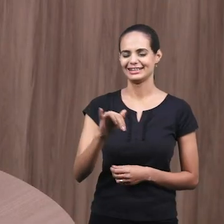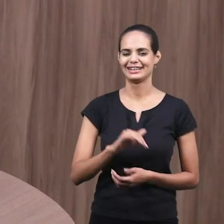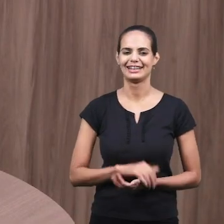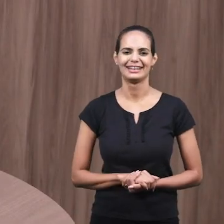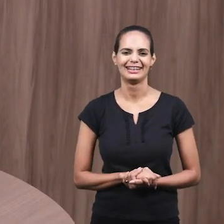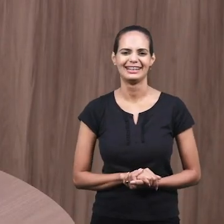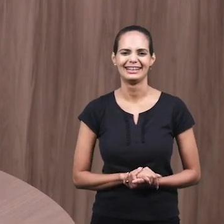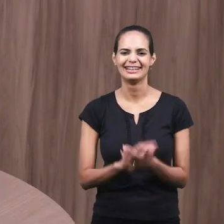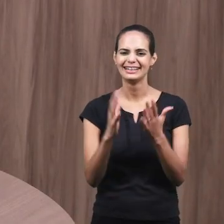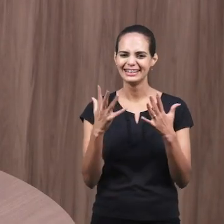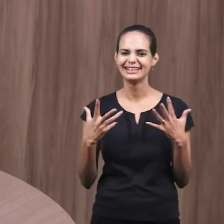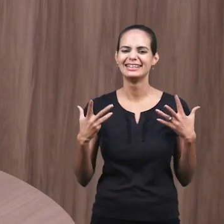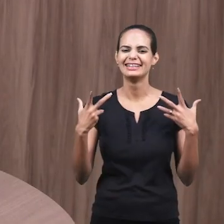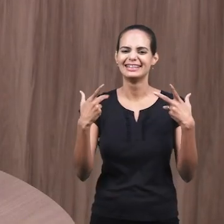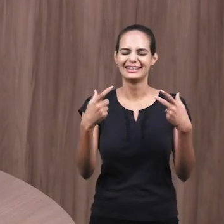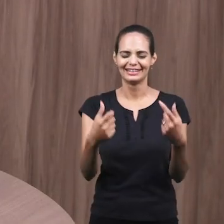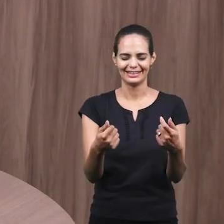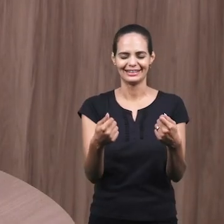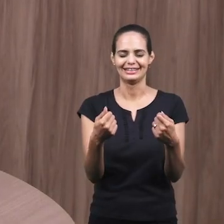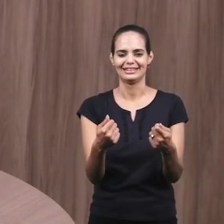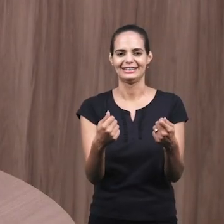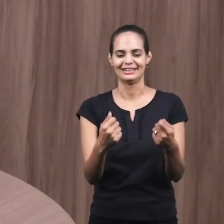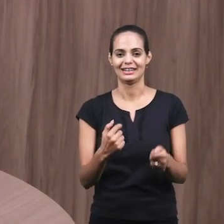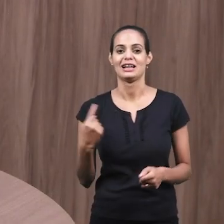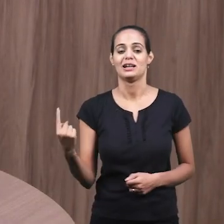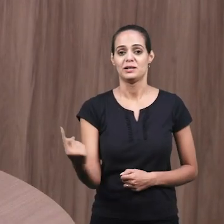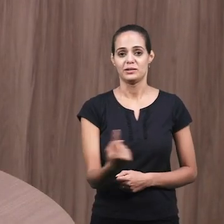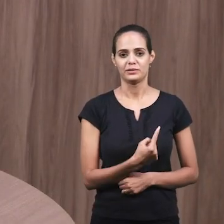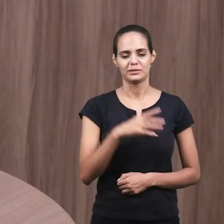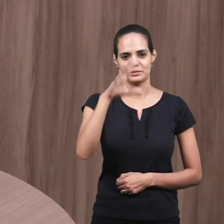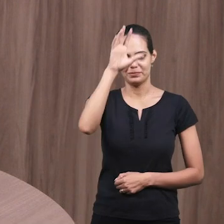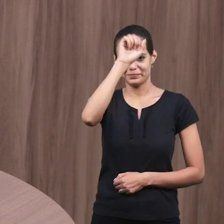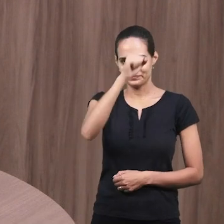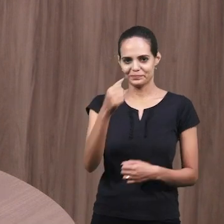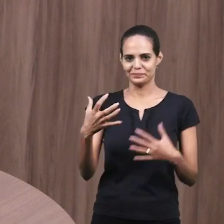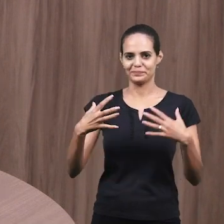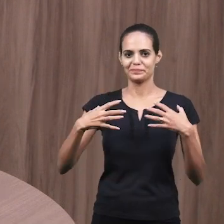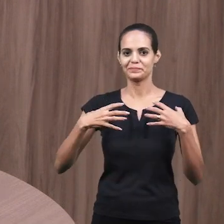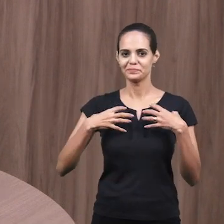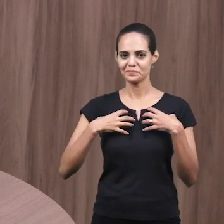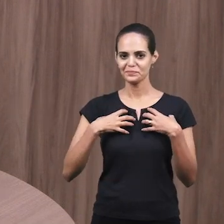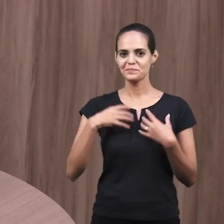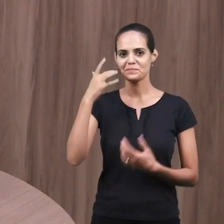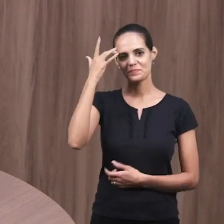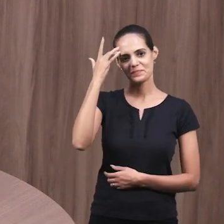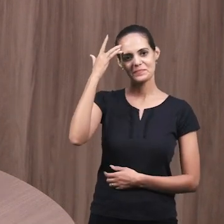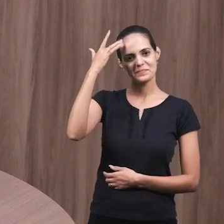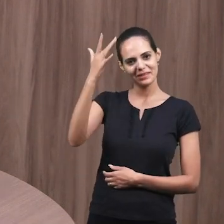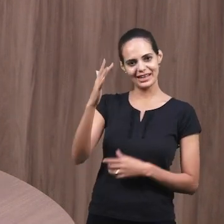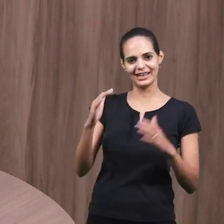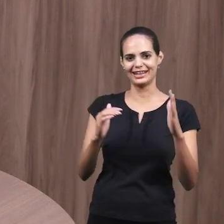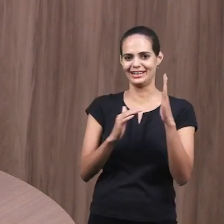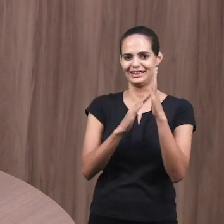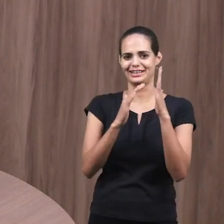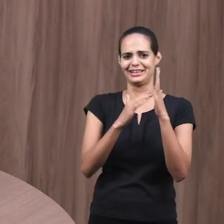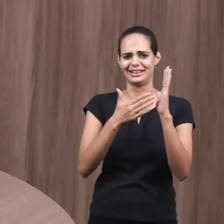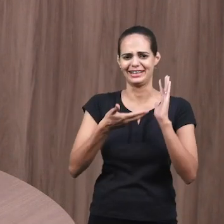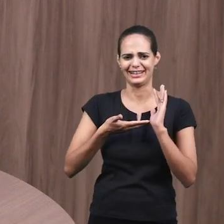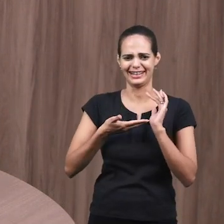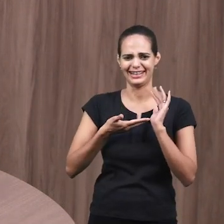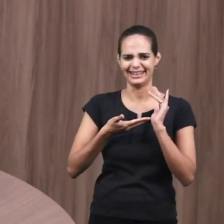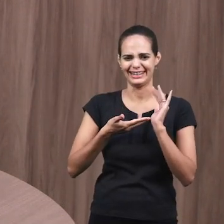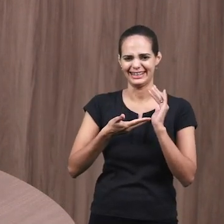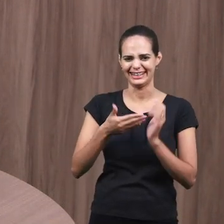Quelle merveille! Nous sommes en train d'apprendre de manière simplifiée la louange Géonulampe. Et